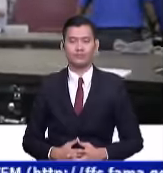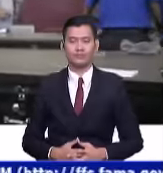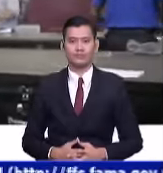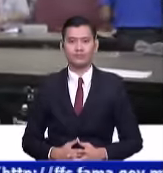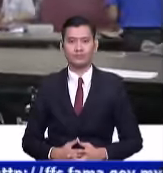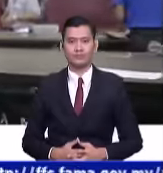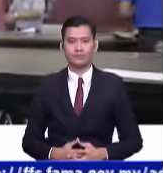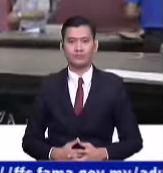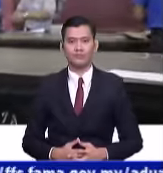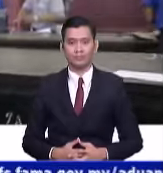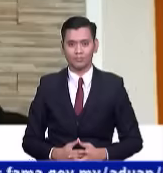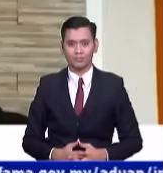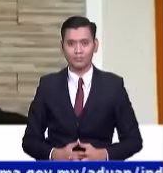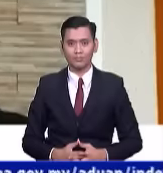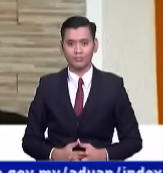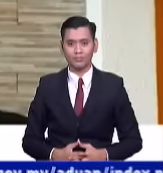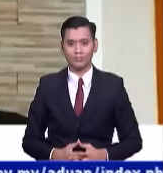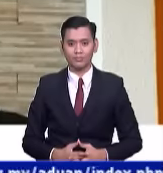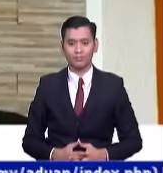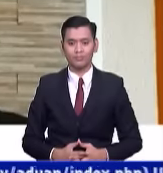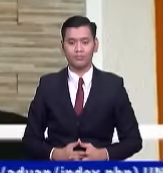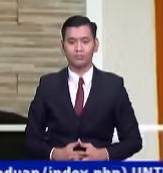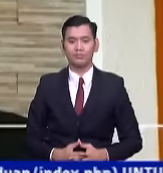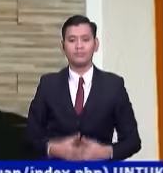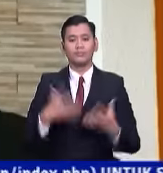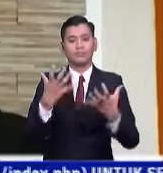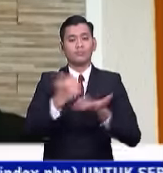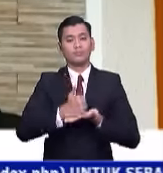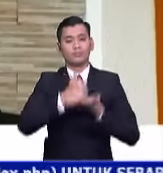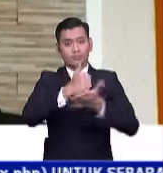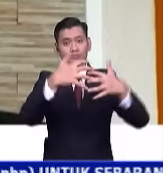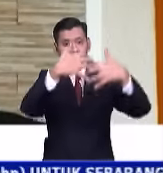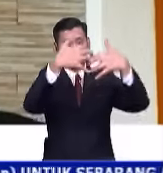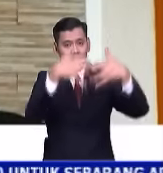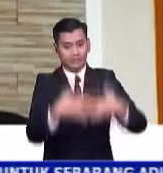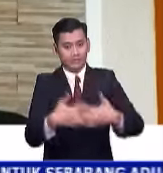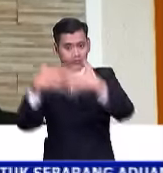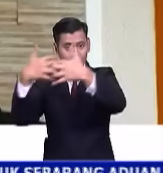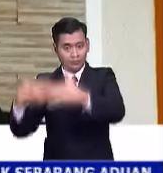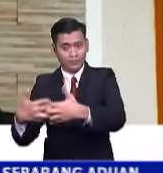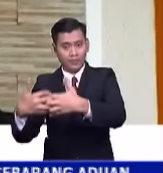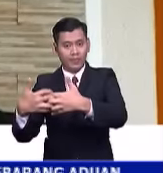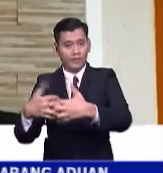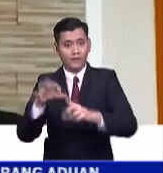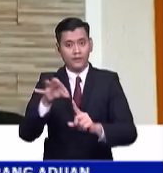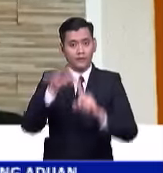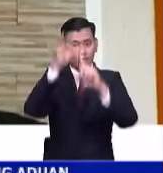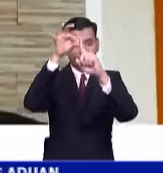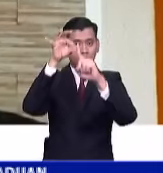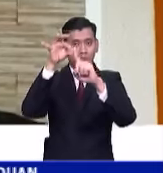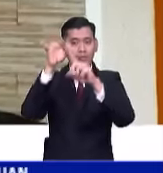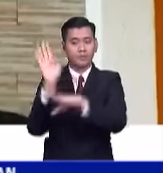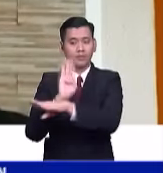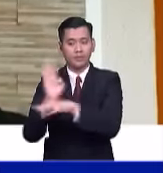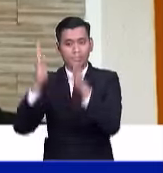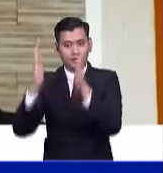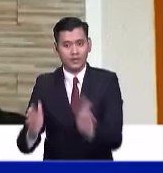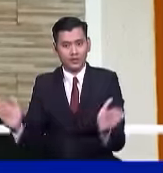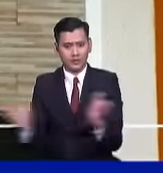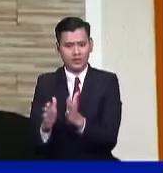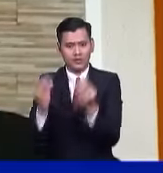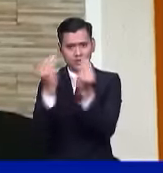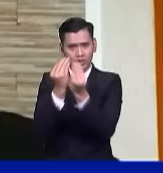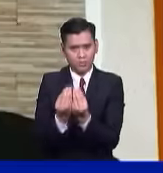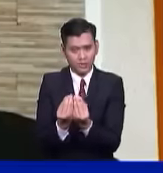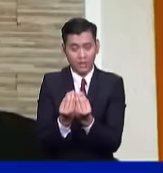Dan membantu pengilang, terutama PKS dengan jumlah pekerja kurang